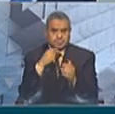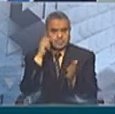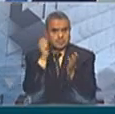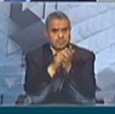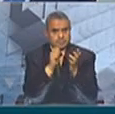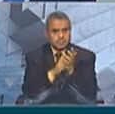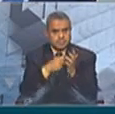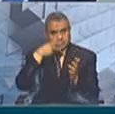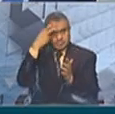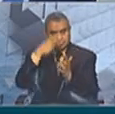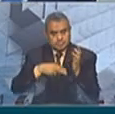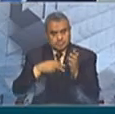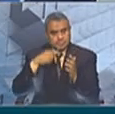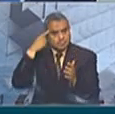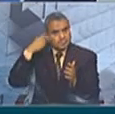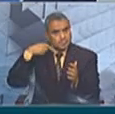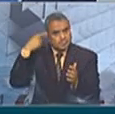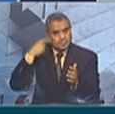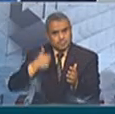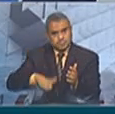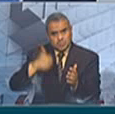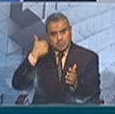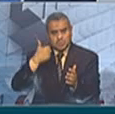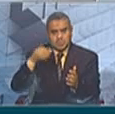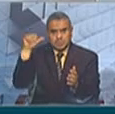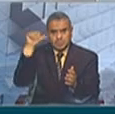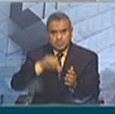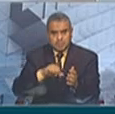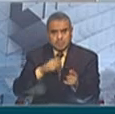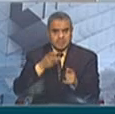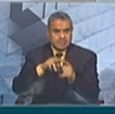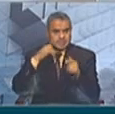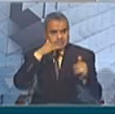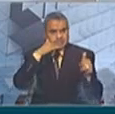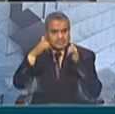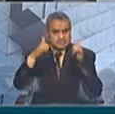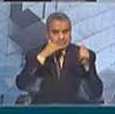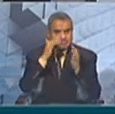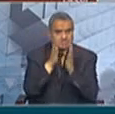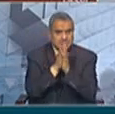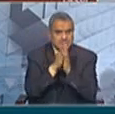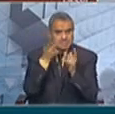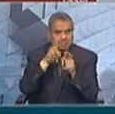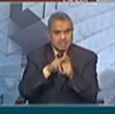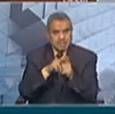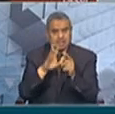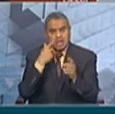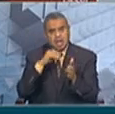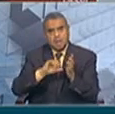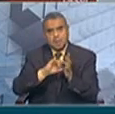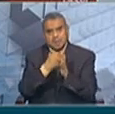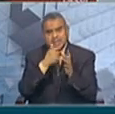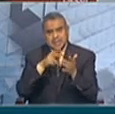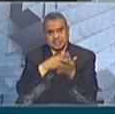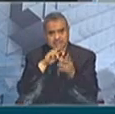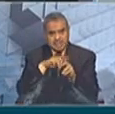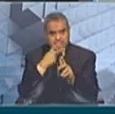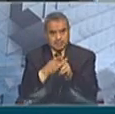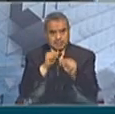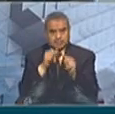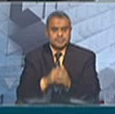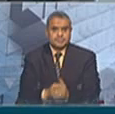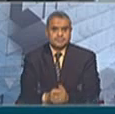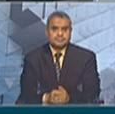أنه سيتريث وسيجري اتصالات وسنكون أمام مرحلة جديدة من